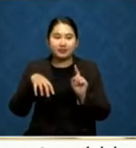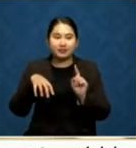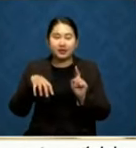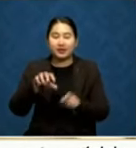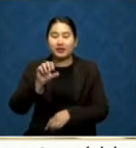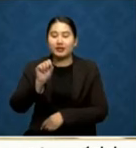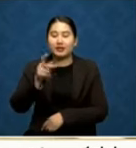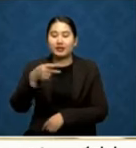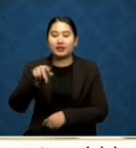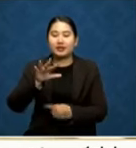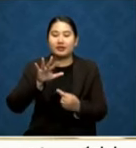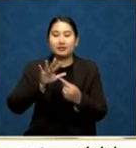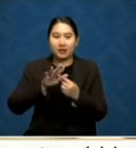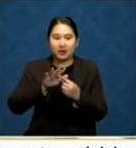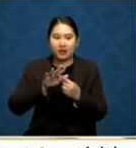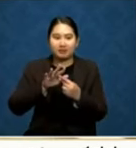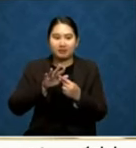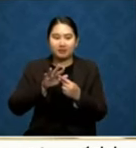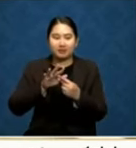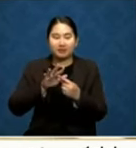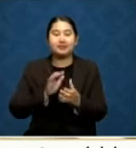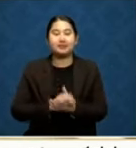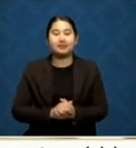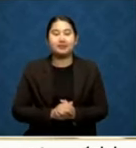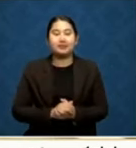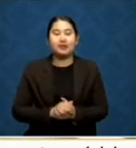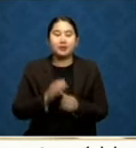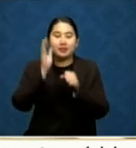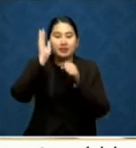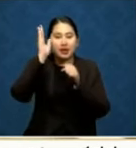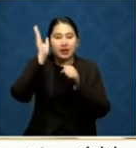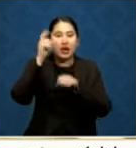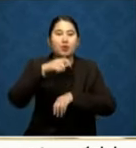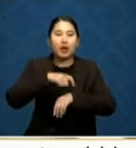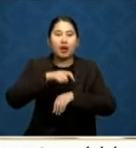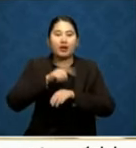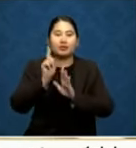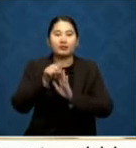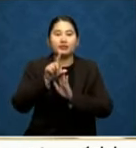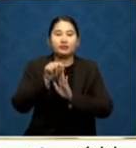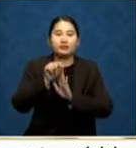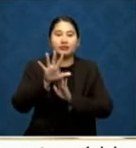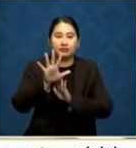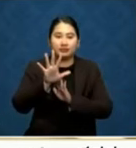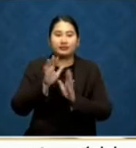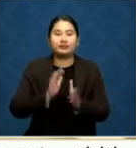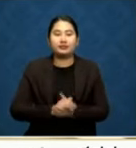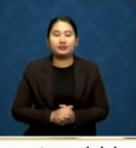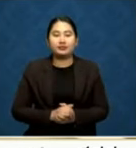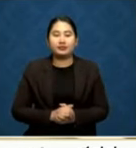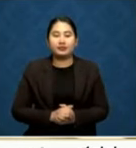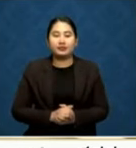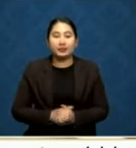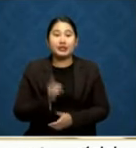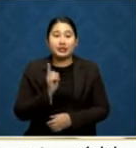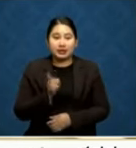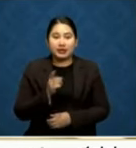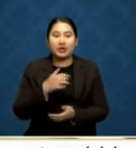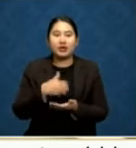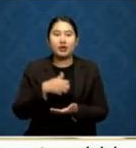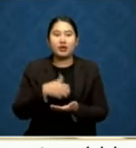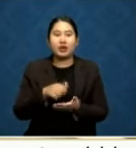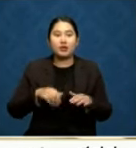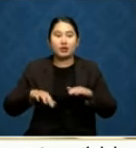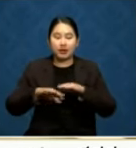สภาหองคกรของผู้บริภกบัญาย ใช้เวลาถึง 25 นาทีซึโยคามเปจิแล้ พวกเรา